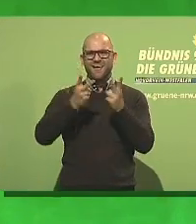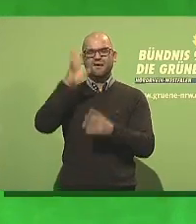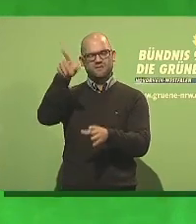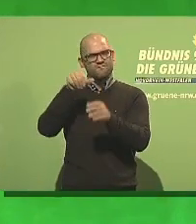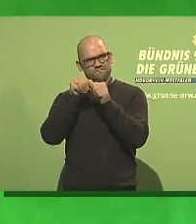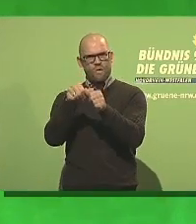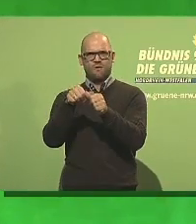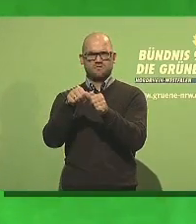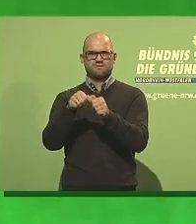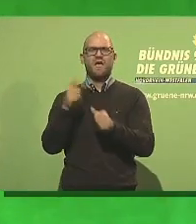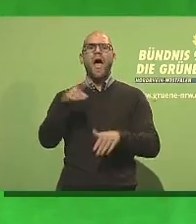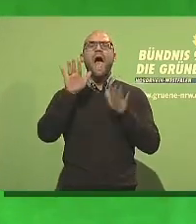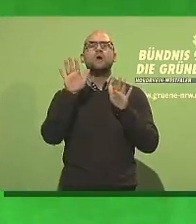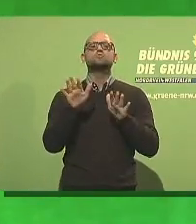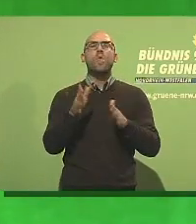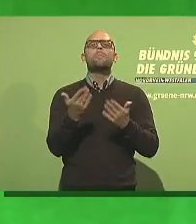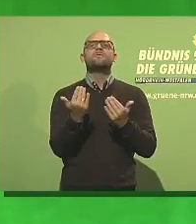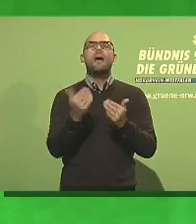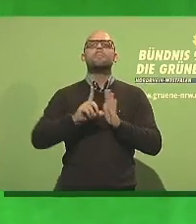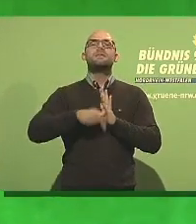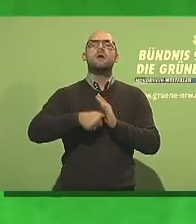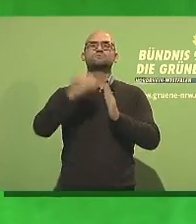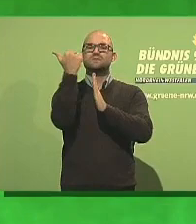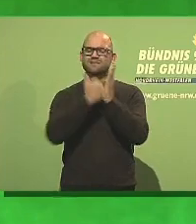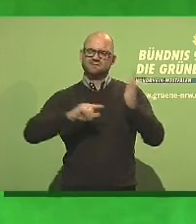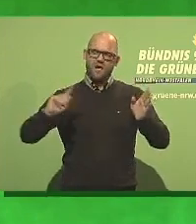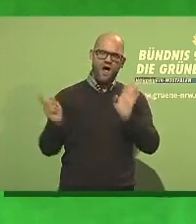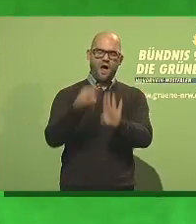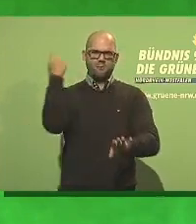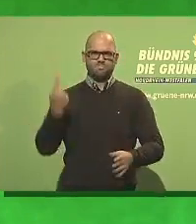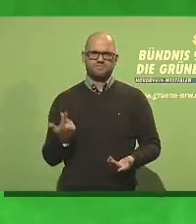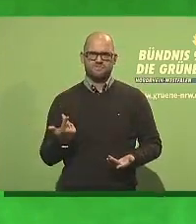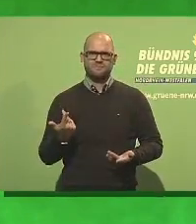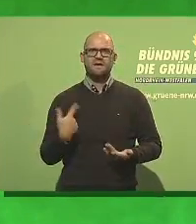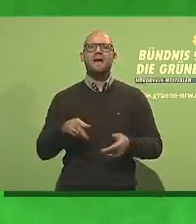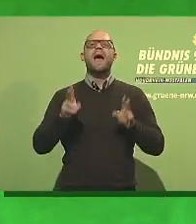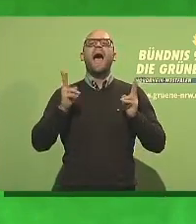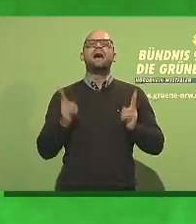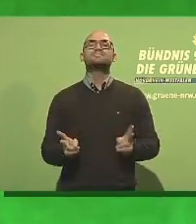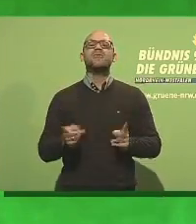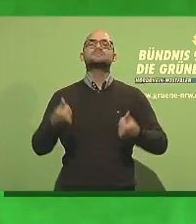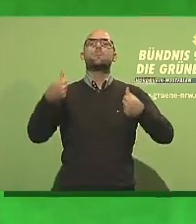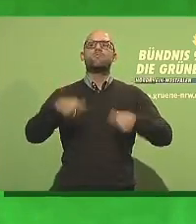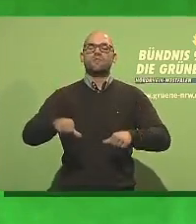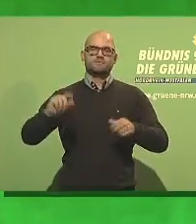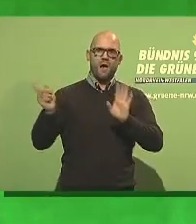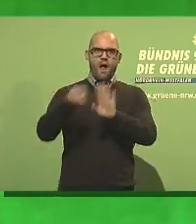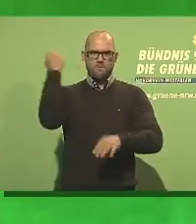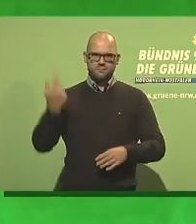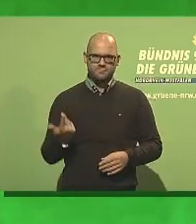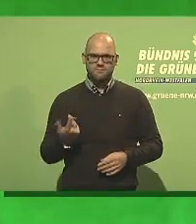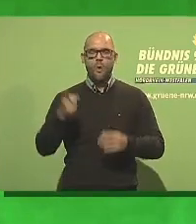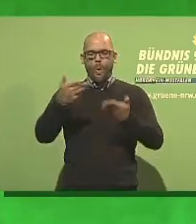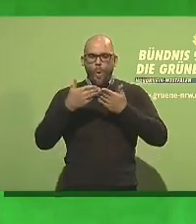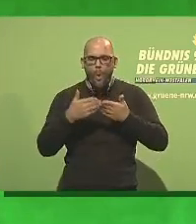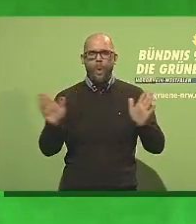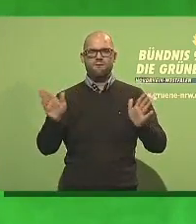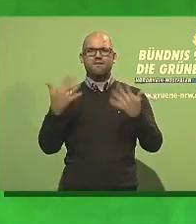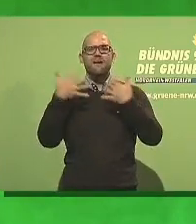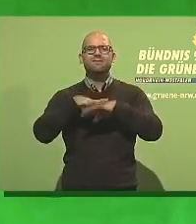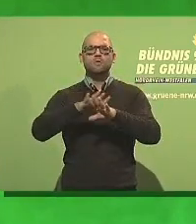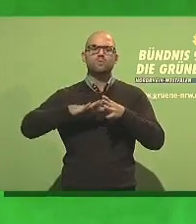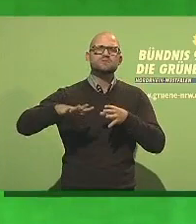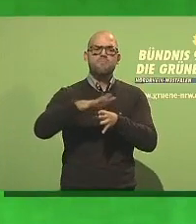dem Asylbewerberleistungsgesetz, Aufhebung der Residenzpflicht, Zugang zum Arbeitsmarkt und zu Integrationskursen auch